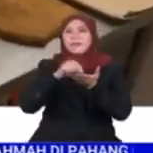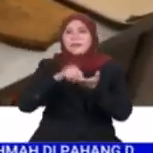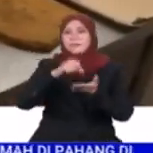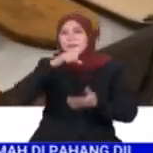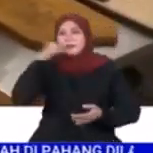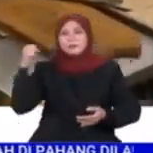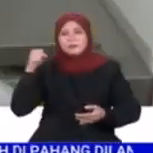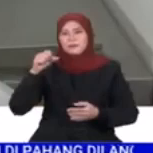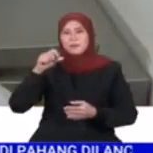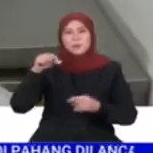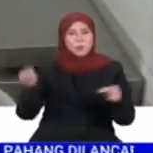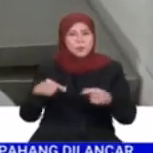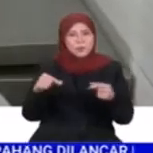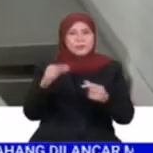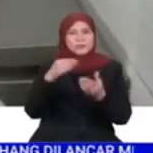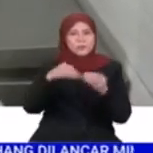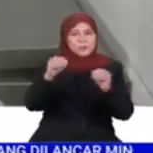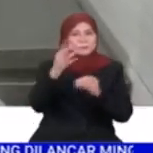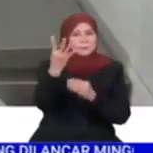goreng, dijual dengan harga